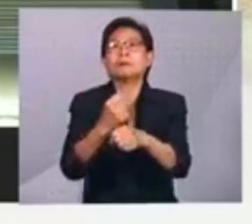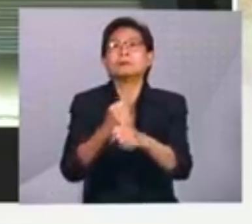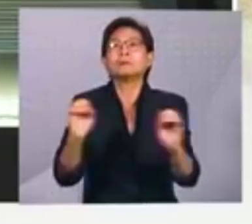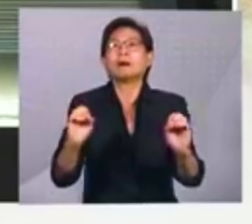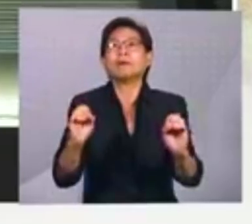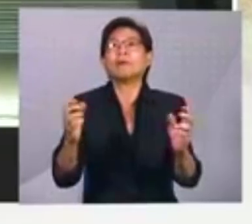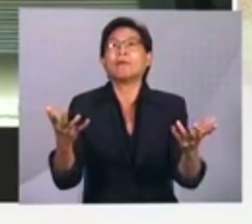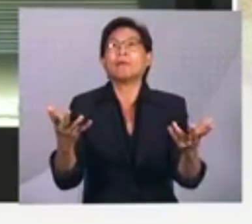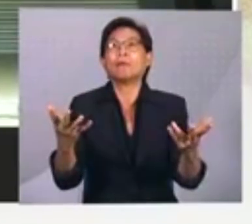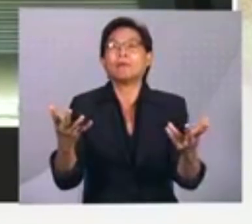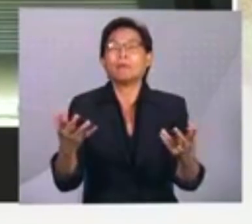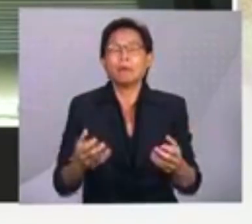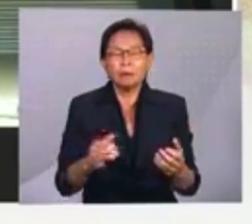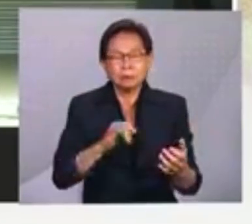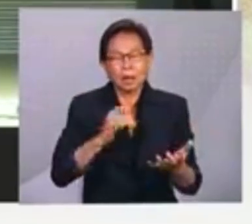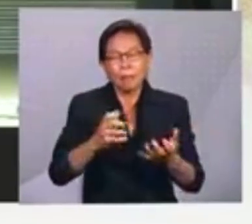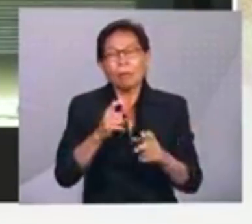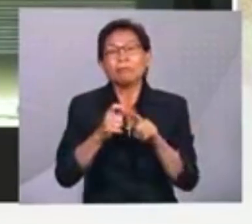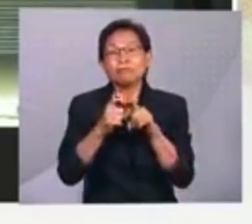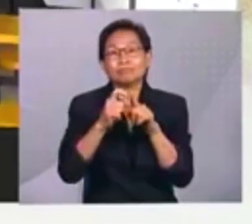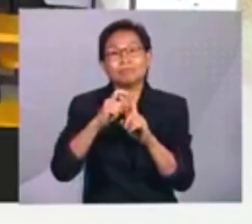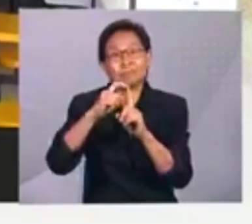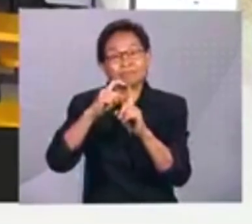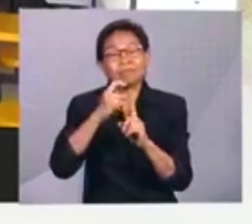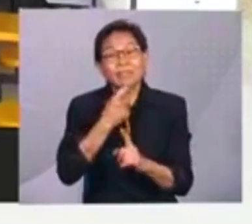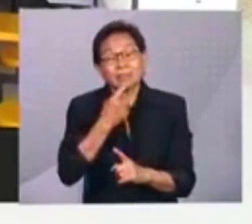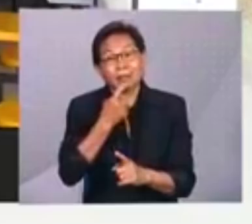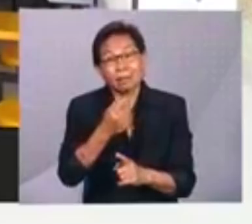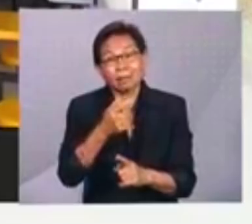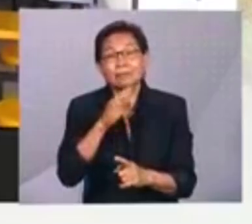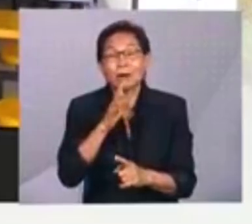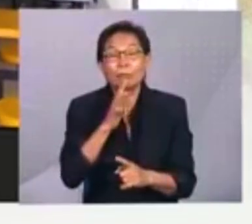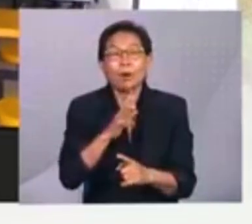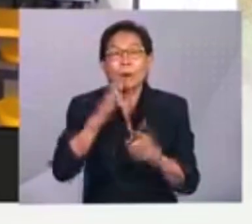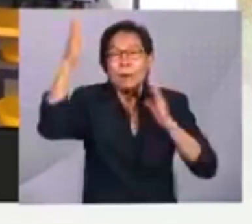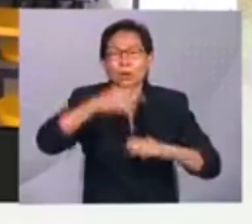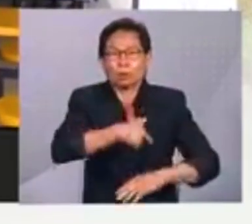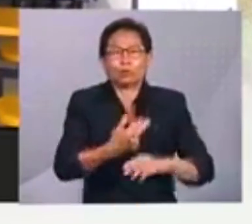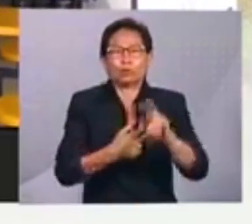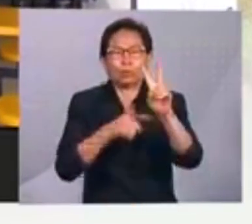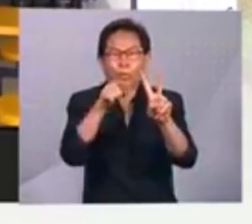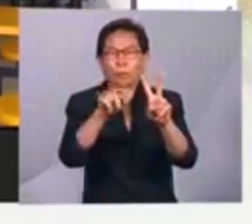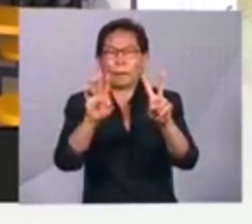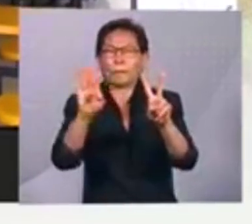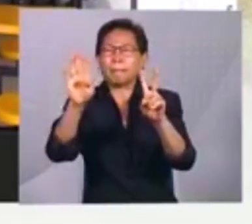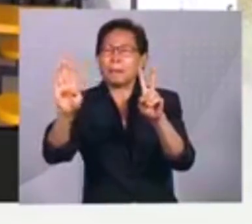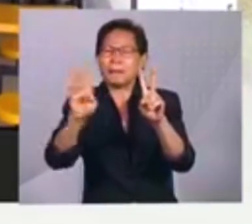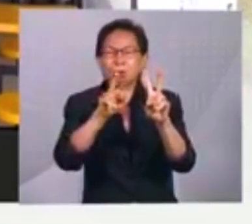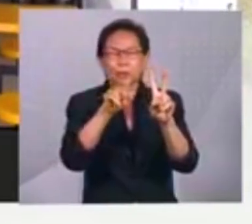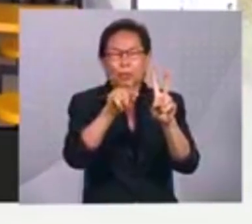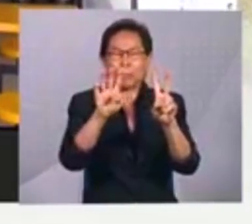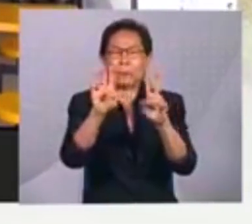sendok Sebutkan disini bahwa negara kita rugi sekitar 24 billion